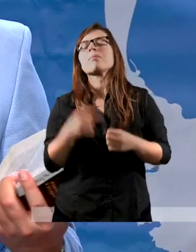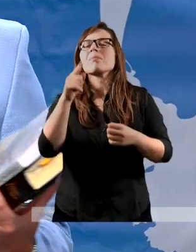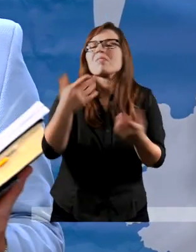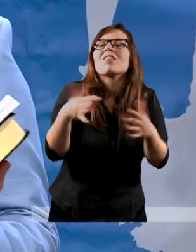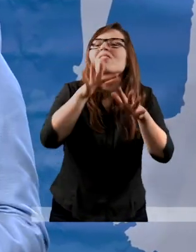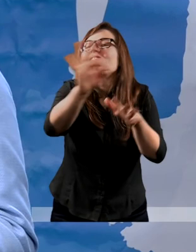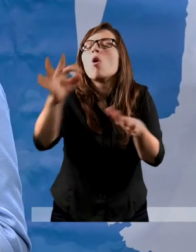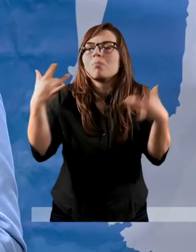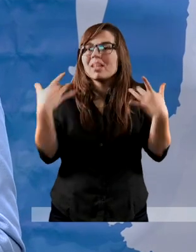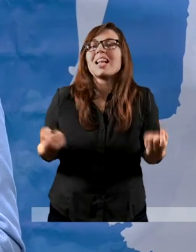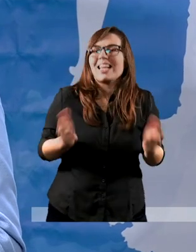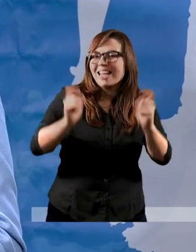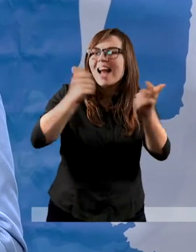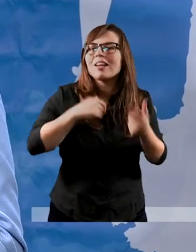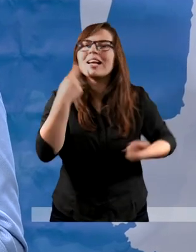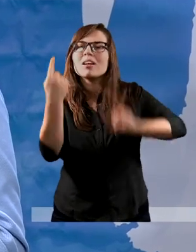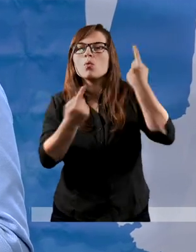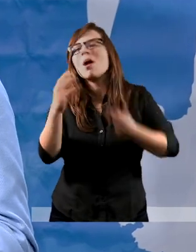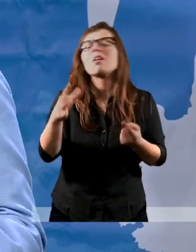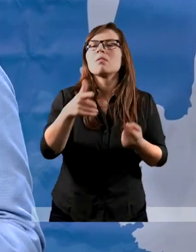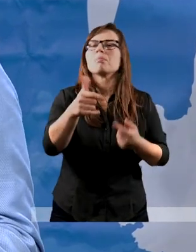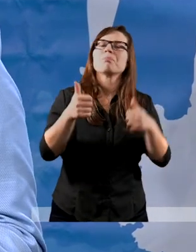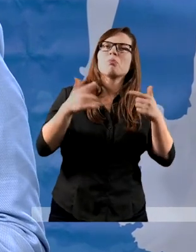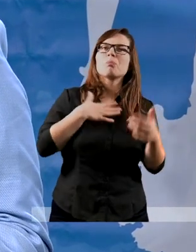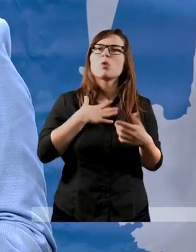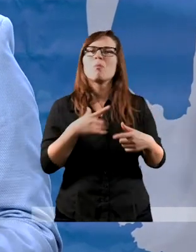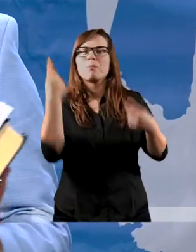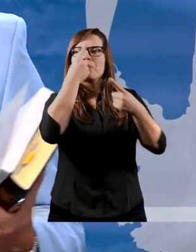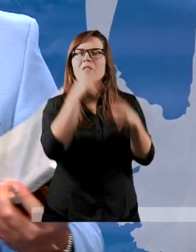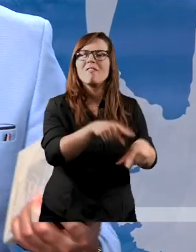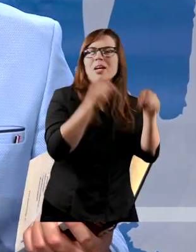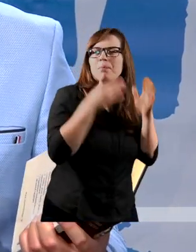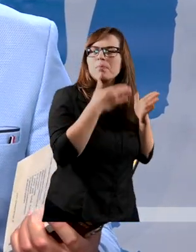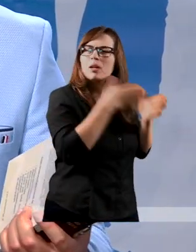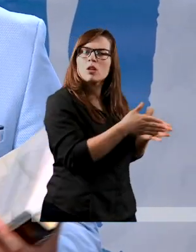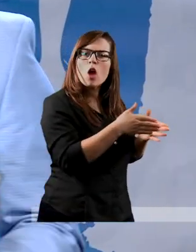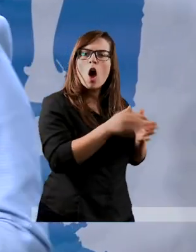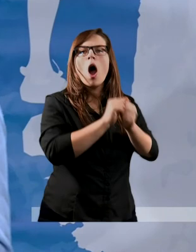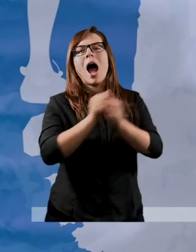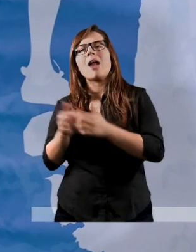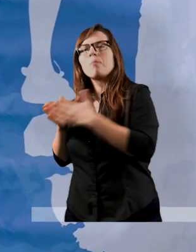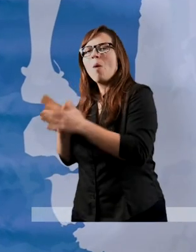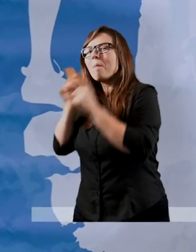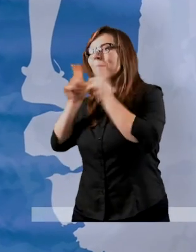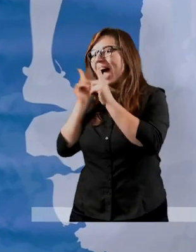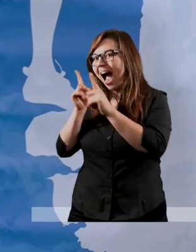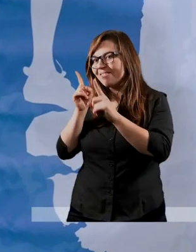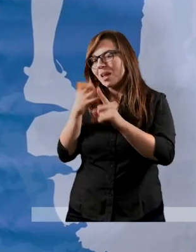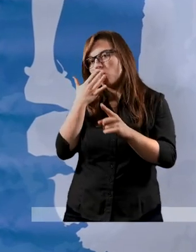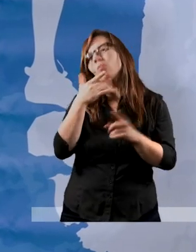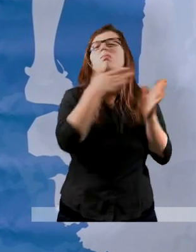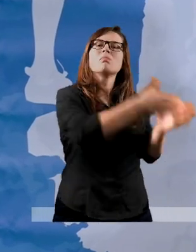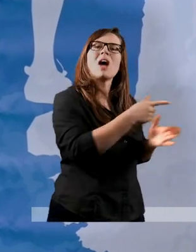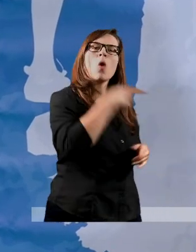życiu zdarzyła się sytuacja taka, że stałeś przed wyborem skłamać albo powiedzieć prawdę.